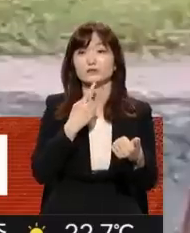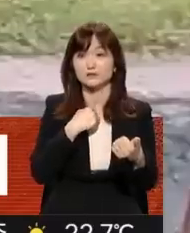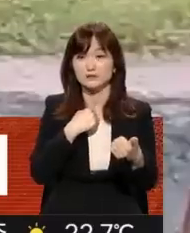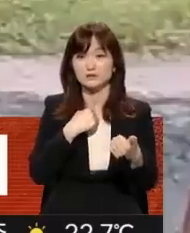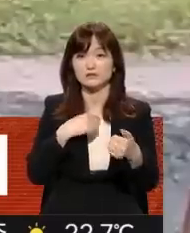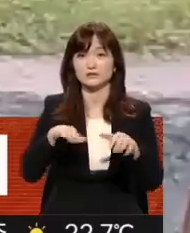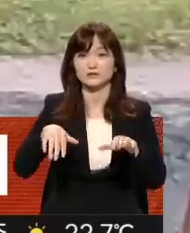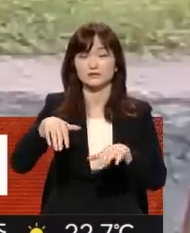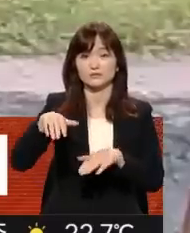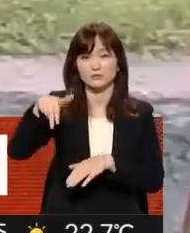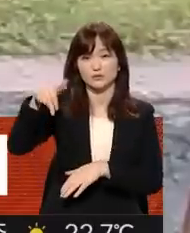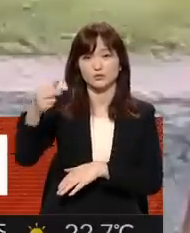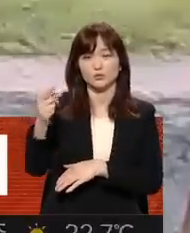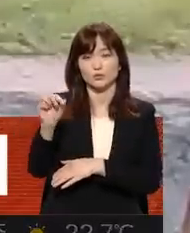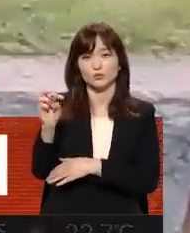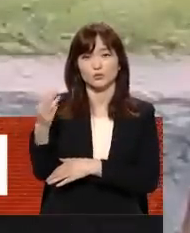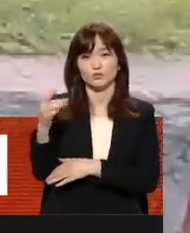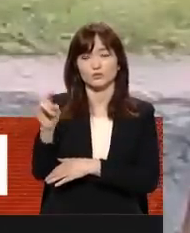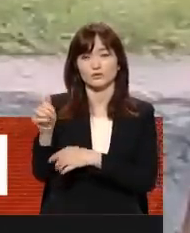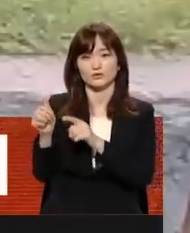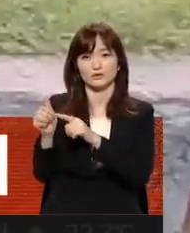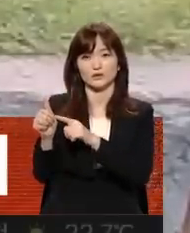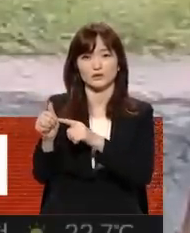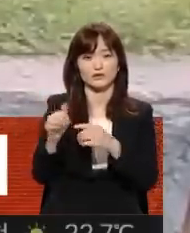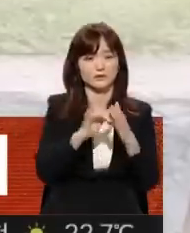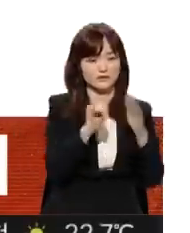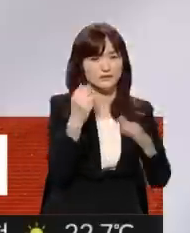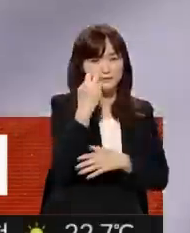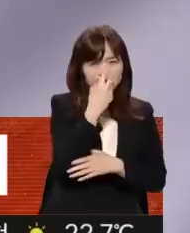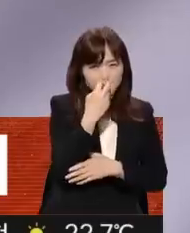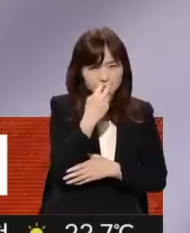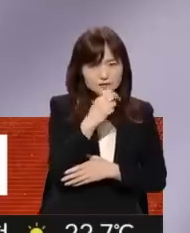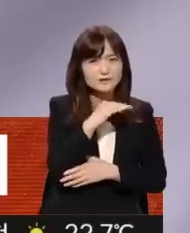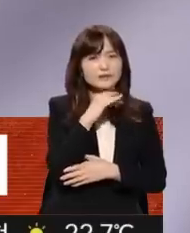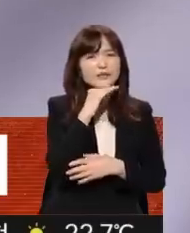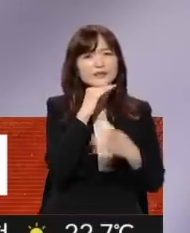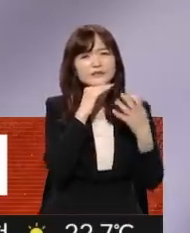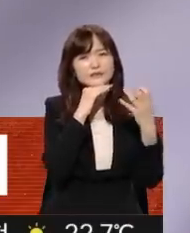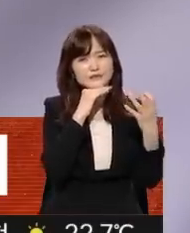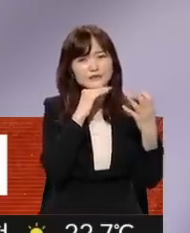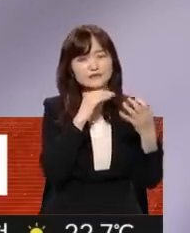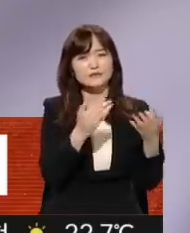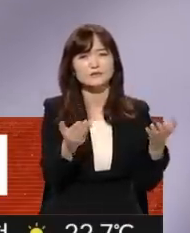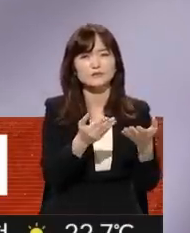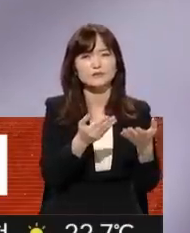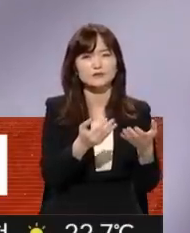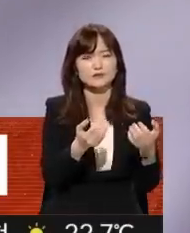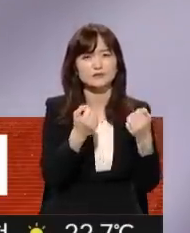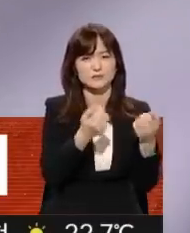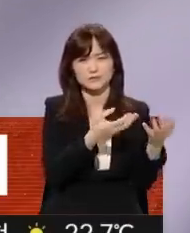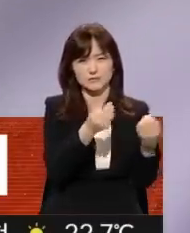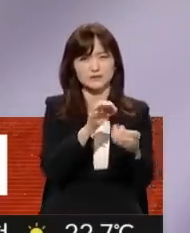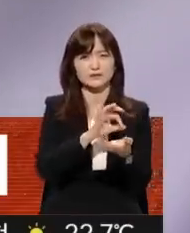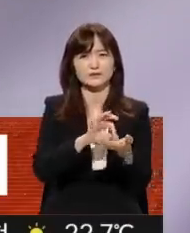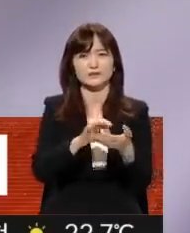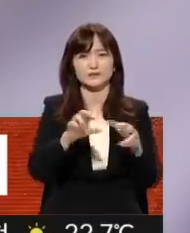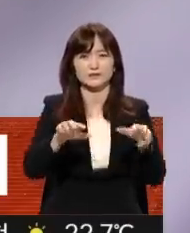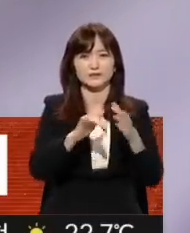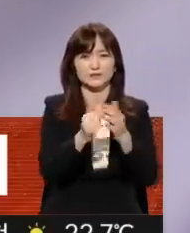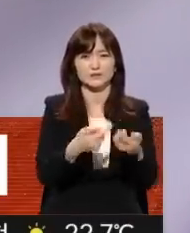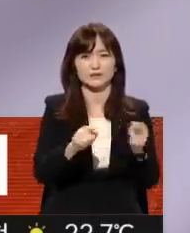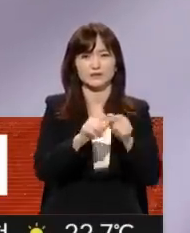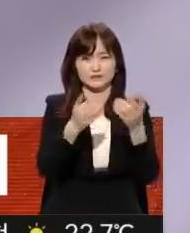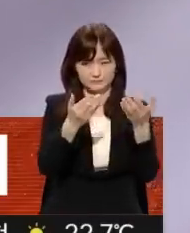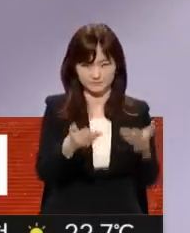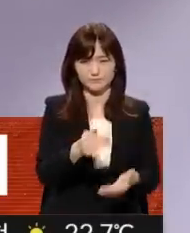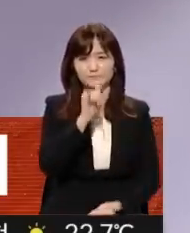이번에 코요테로부터 가족들을 지킨 이 고양이 무려 14살이었습니다. 이번 일로 너무 힘을 많이 써서 지금은 가족들이랑 같이